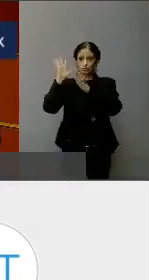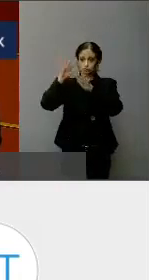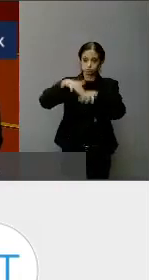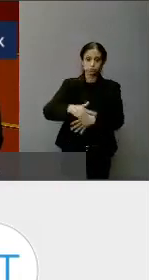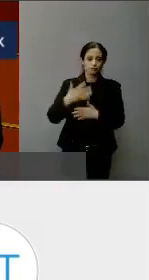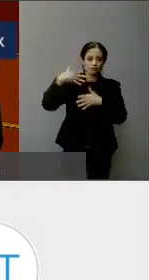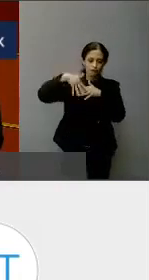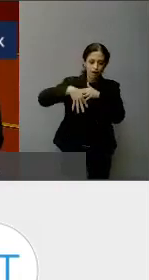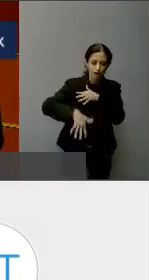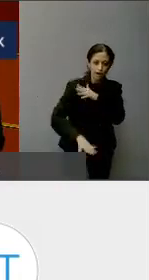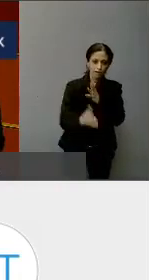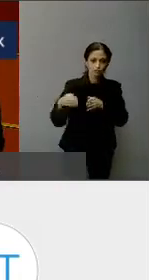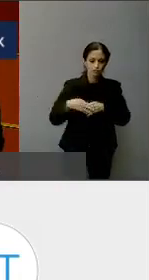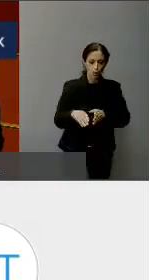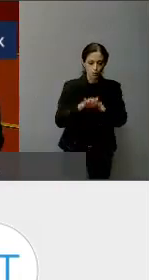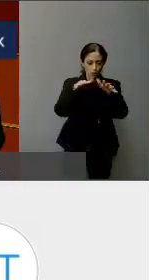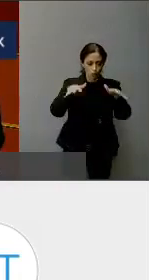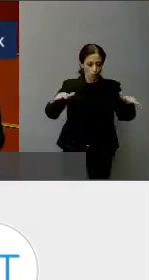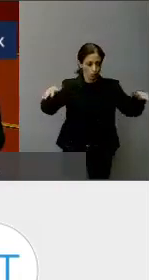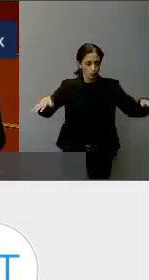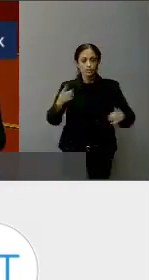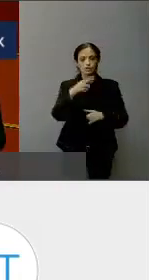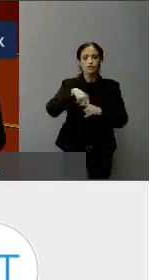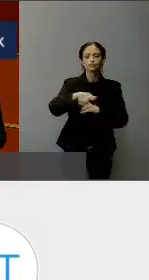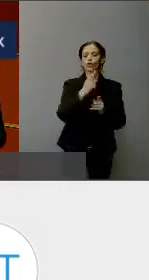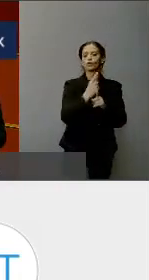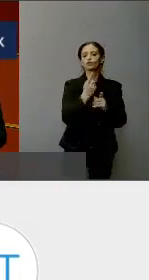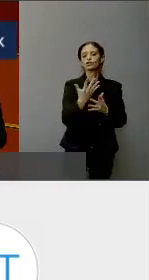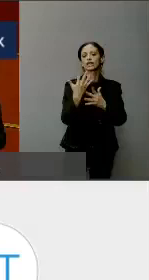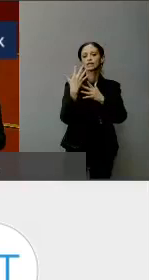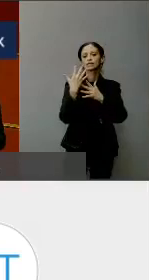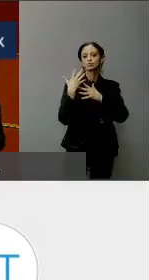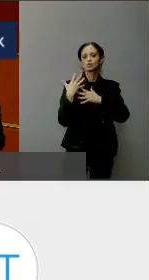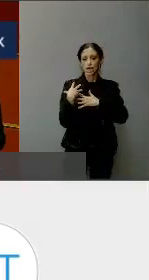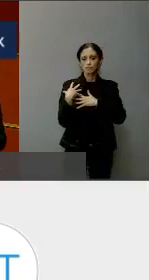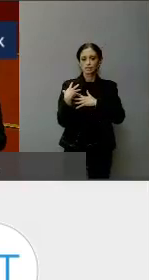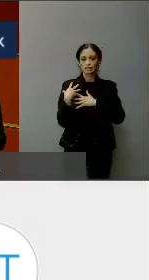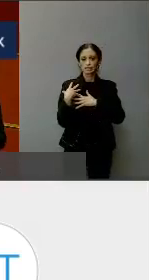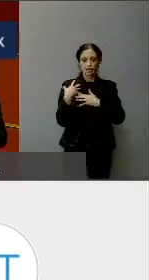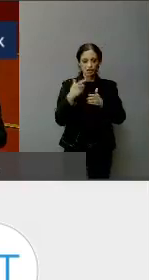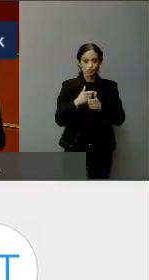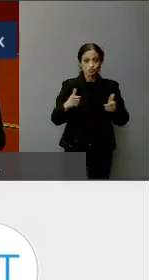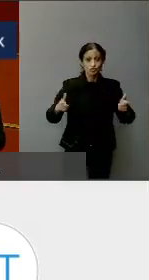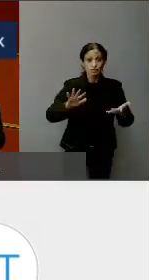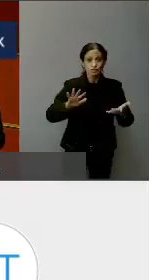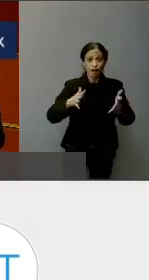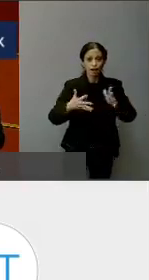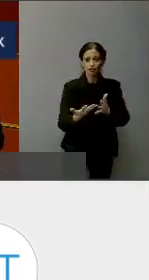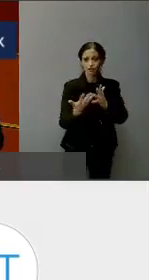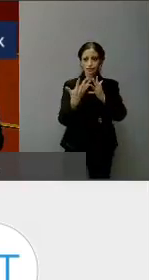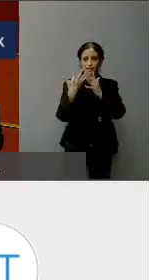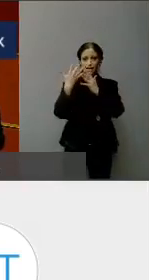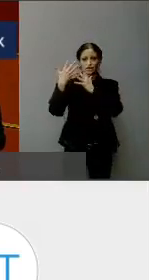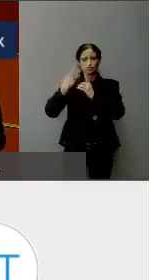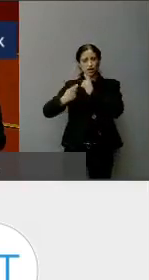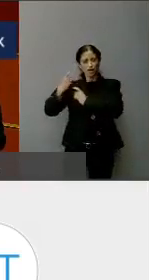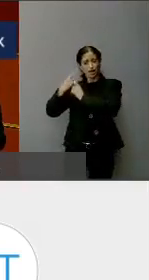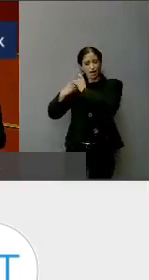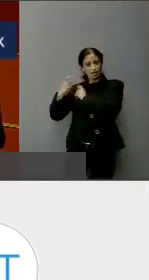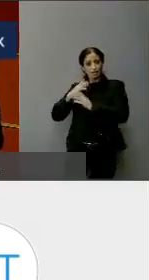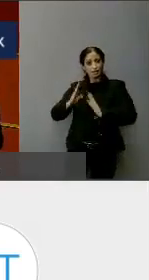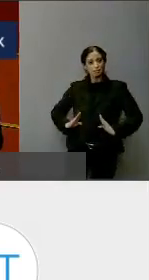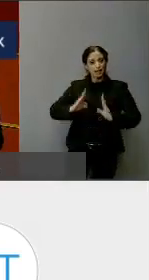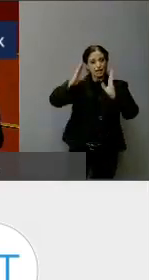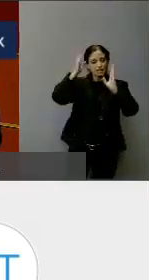fiumi voi vi assumete la responsabilità di far parlare la città indietro di decenni alle palazzine alla speculazione edilizia cipro